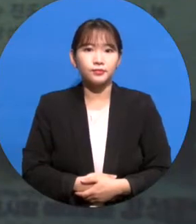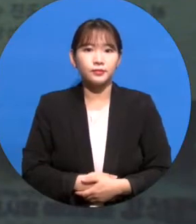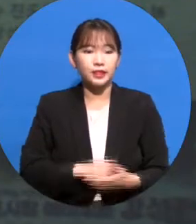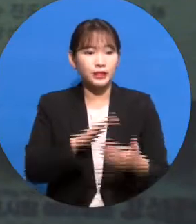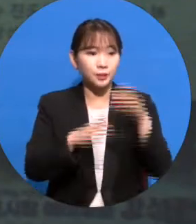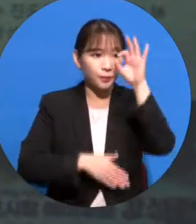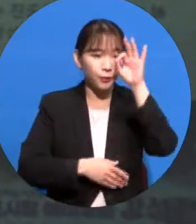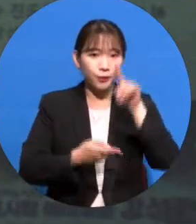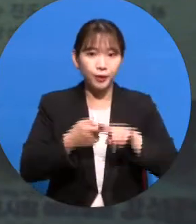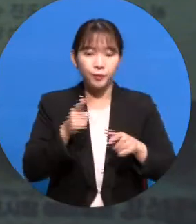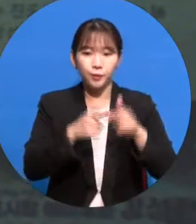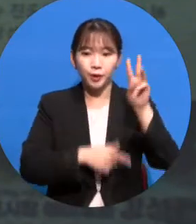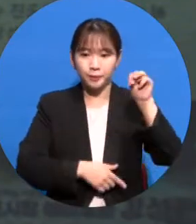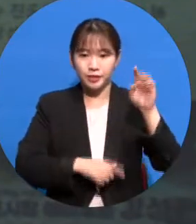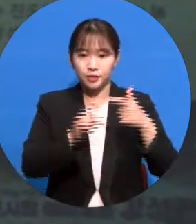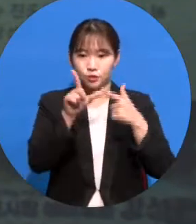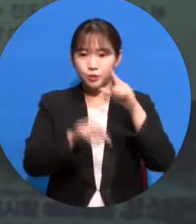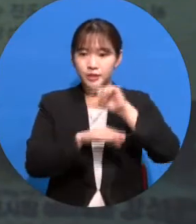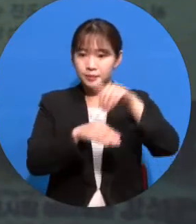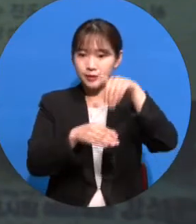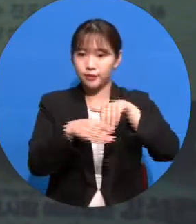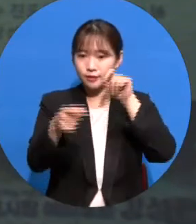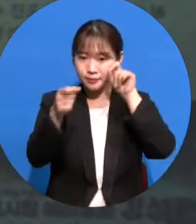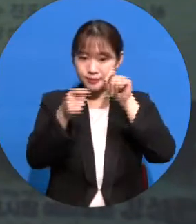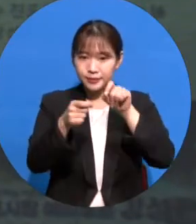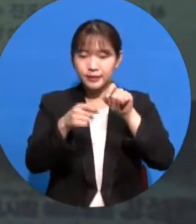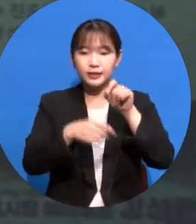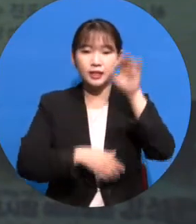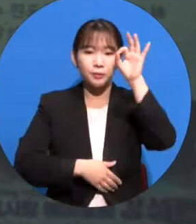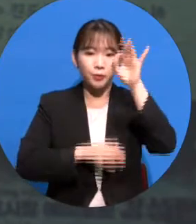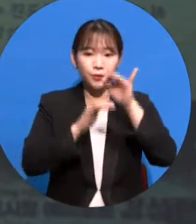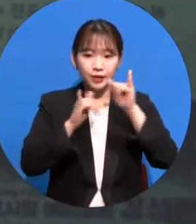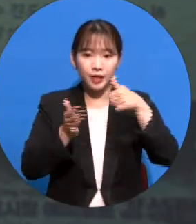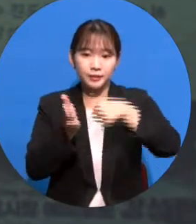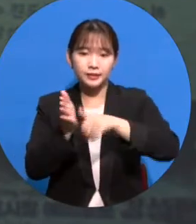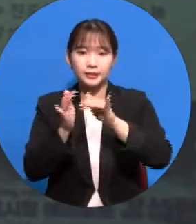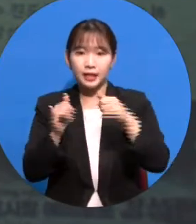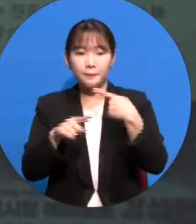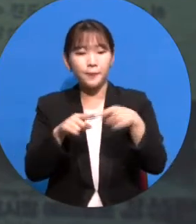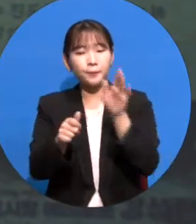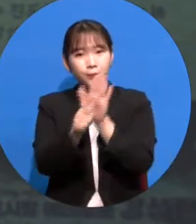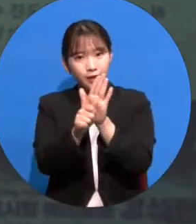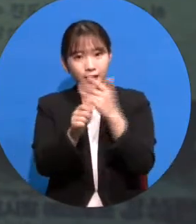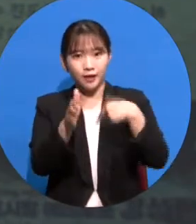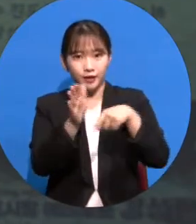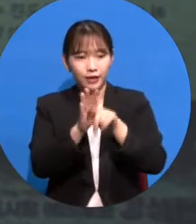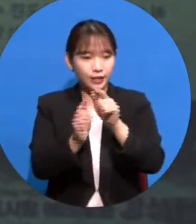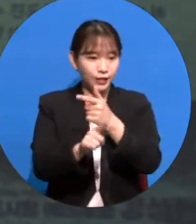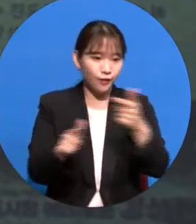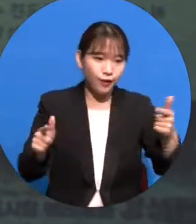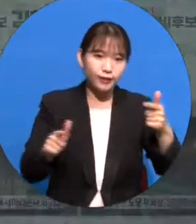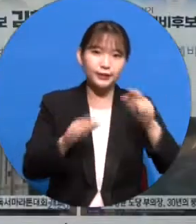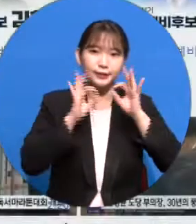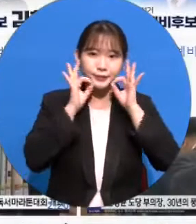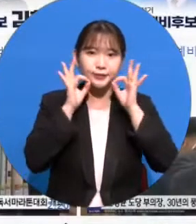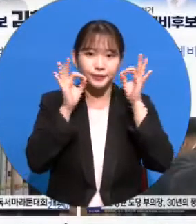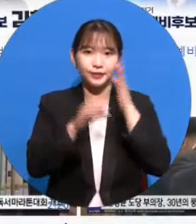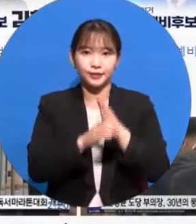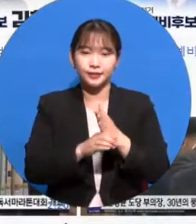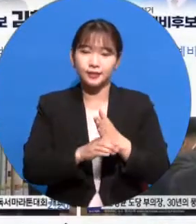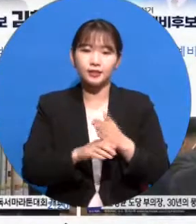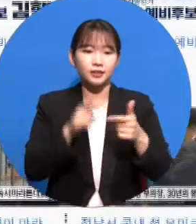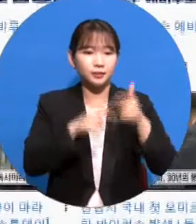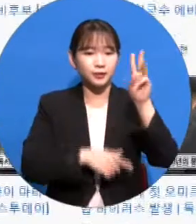앞서 보신 것처럼 목포 mbc 는 6월 지방선거를 앞두고 시청자와 유권자들의 판단을 돕기 위해 다양한 시도를 하고 있습니다